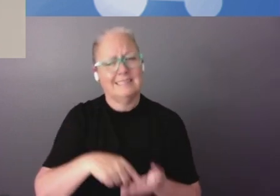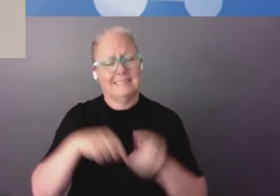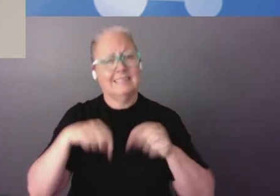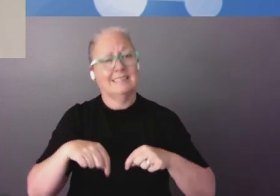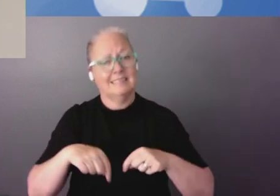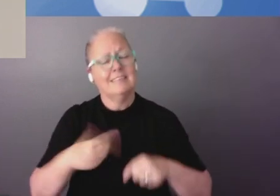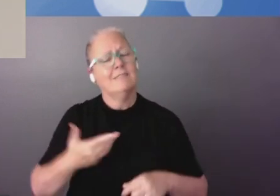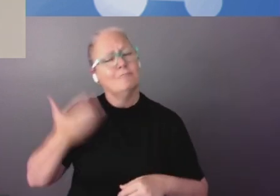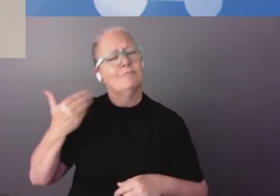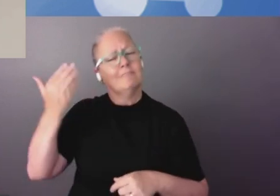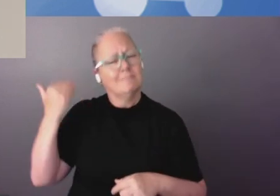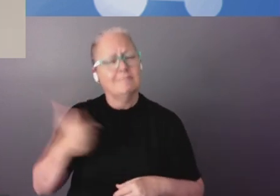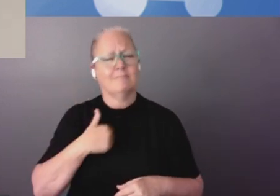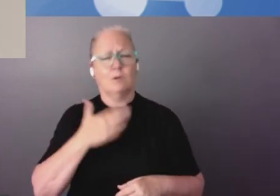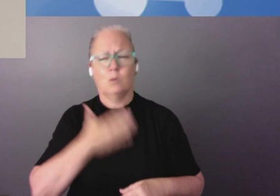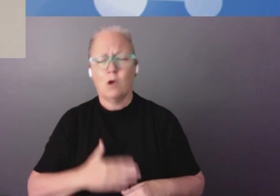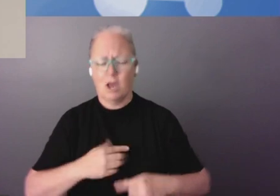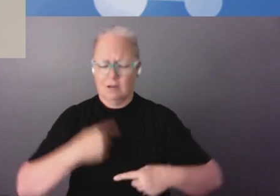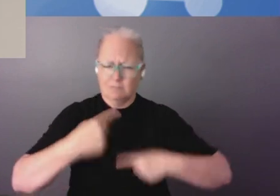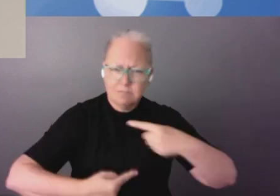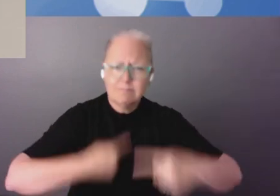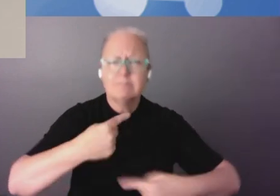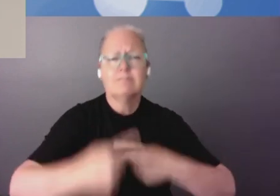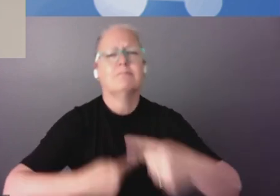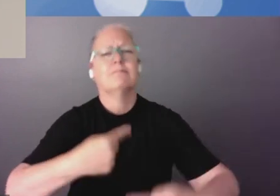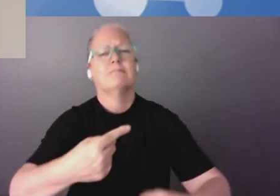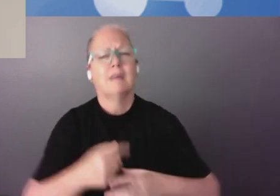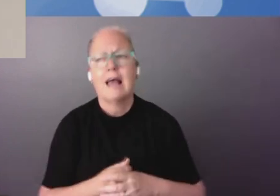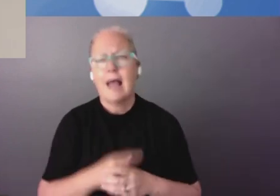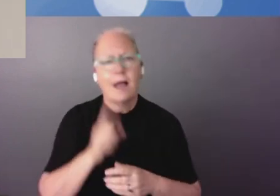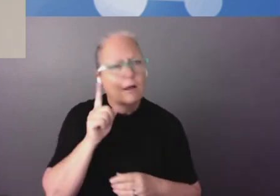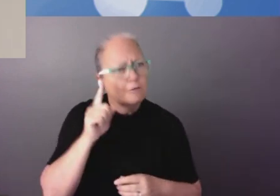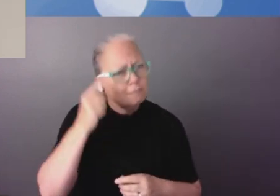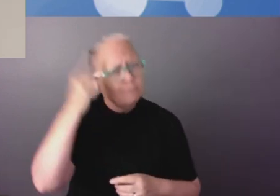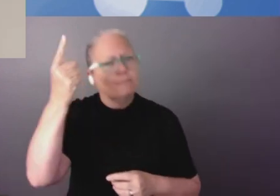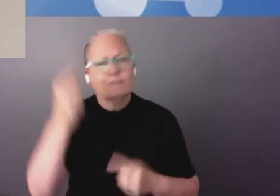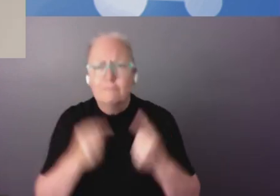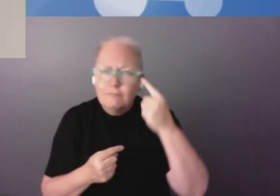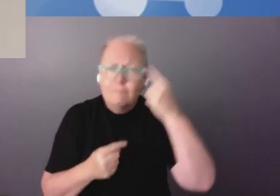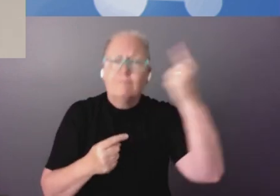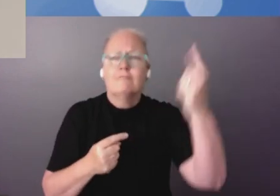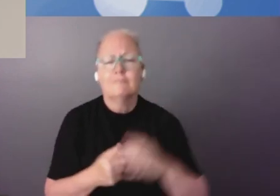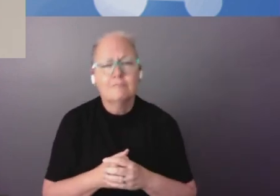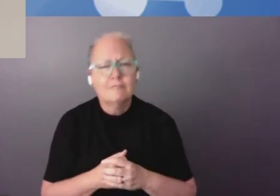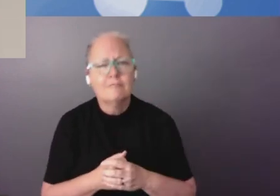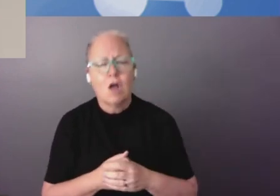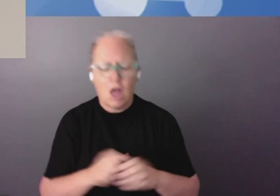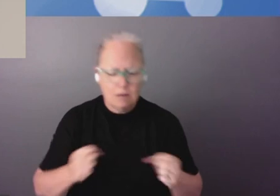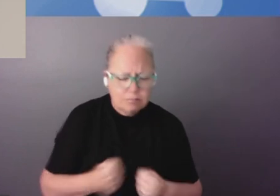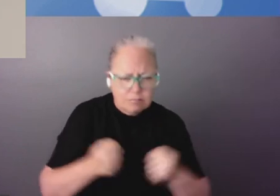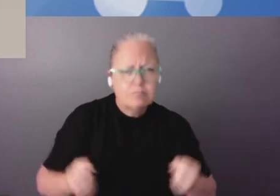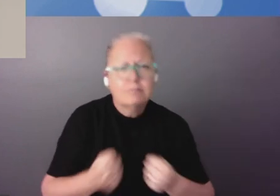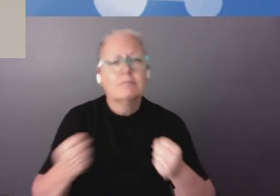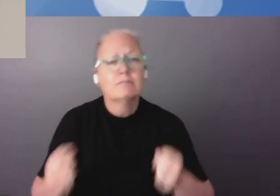a może i przede wszystkim swoich mieszkańców, bez których ta transformacja nie mogłaby się dokonać. Był to impuls, dzięki